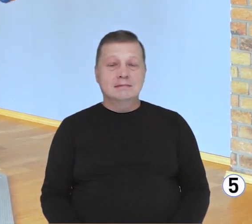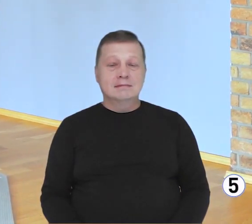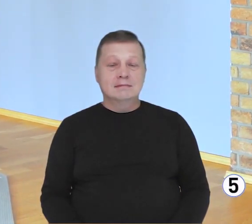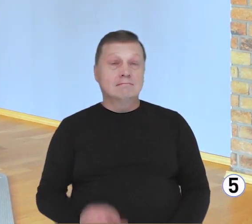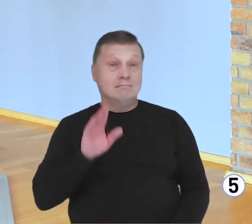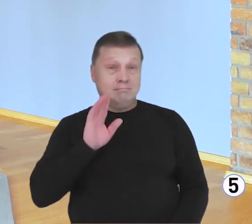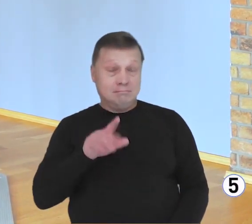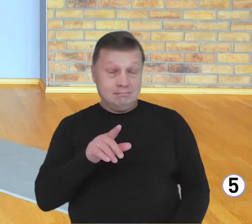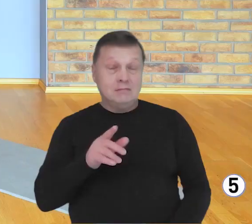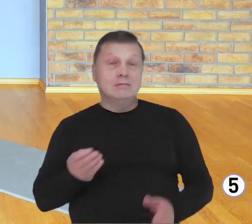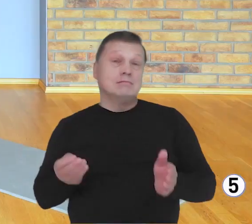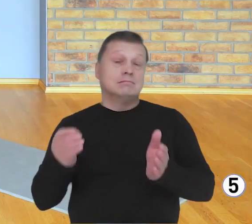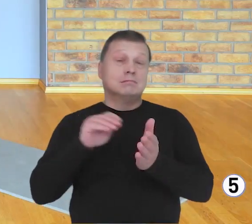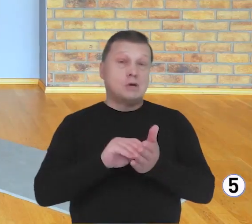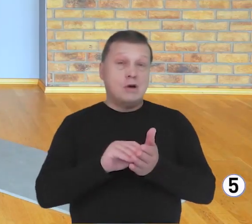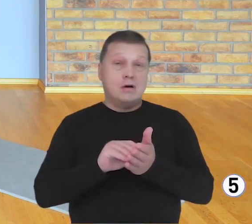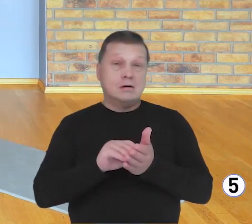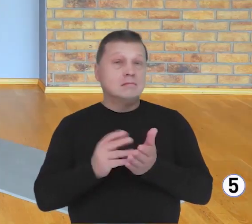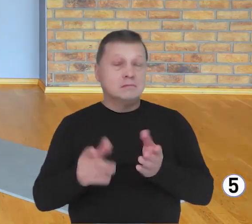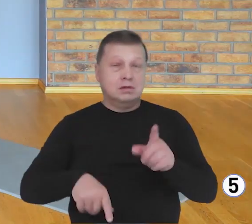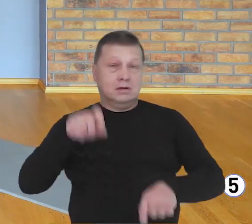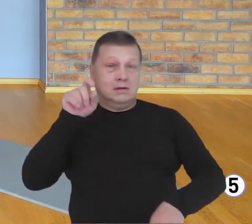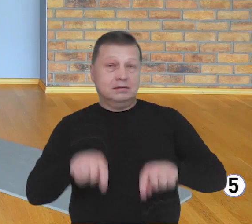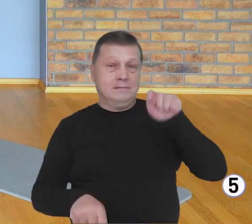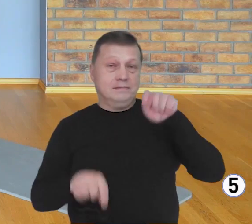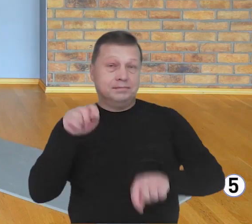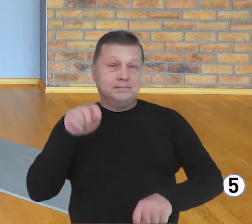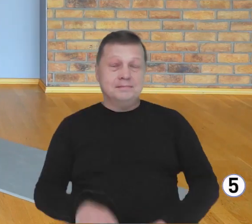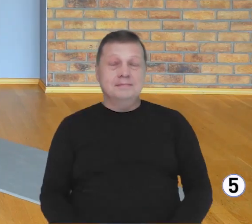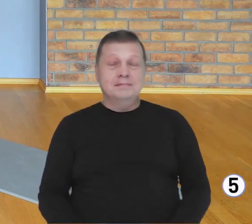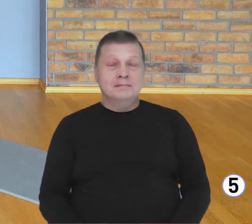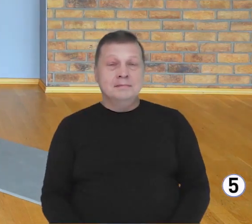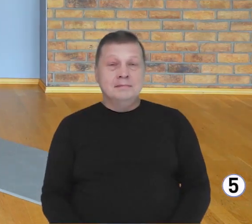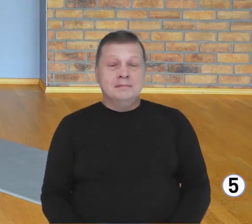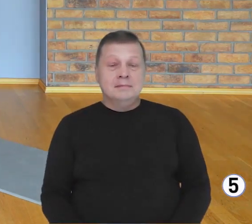Dołączymy do tego uniesienie kolana do góry.